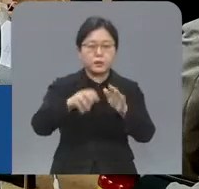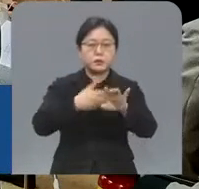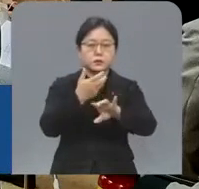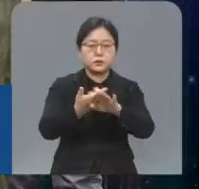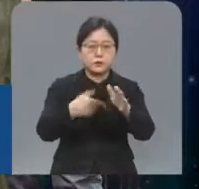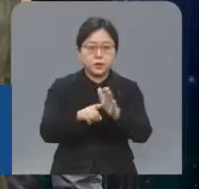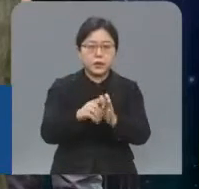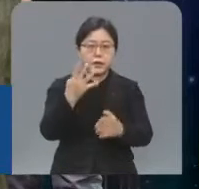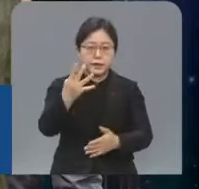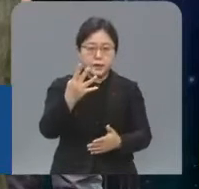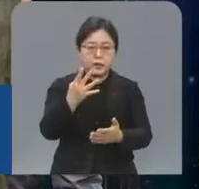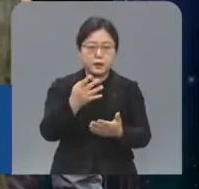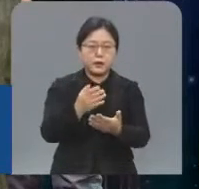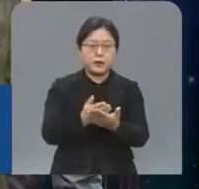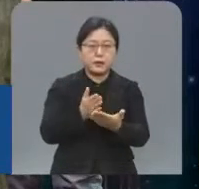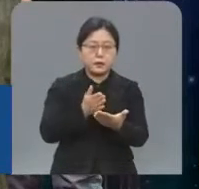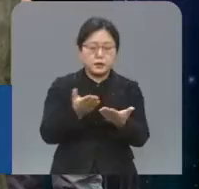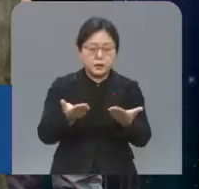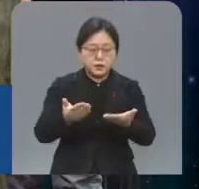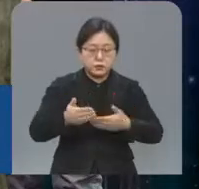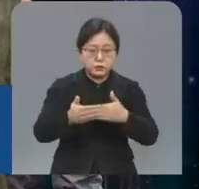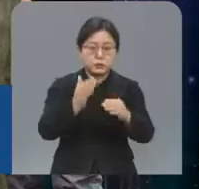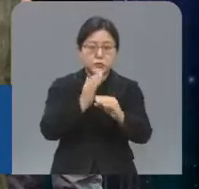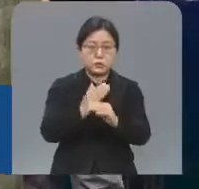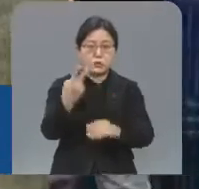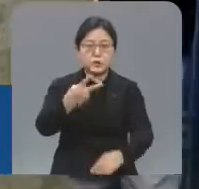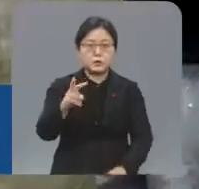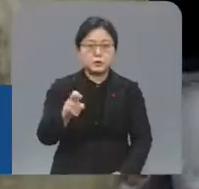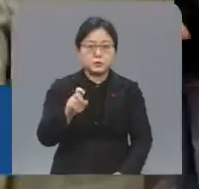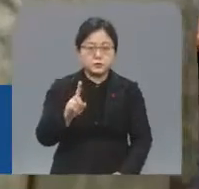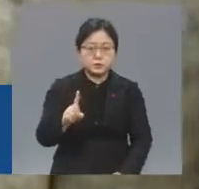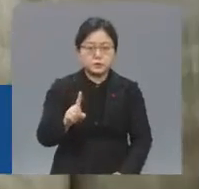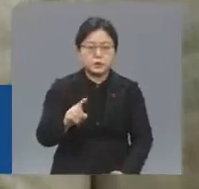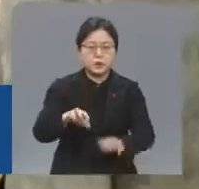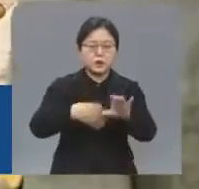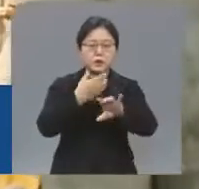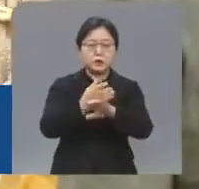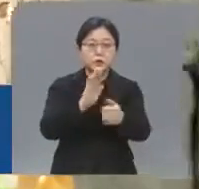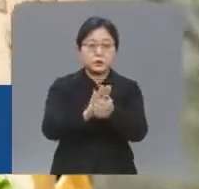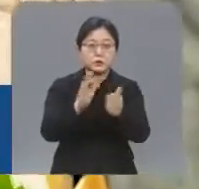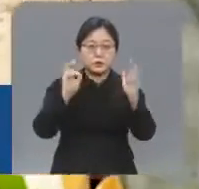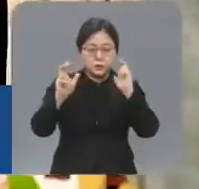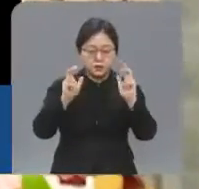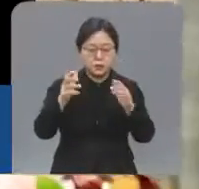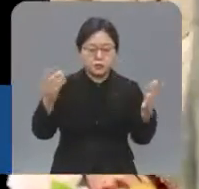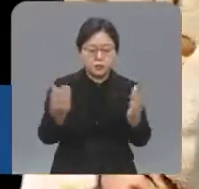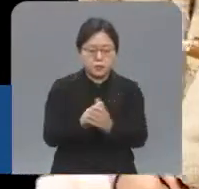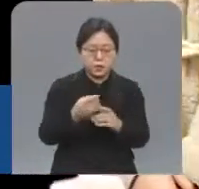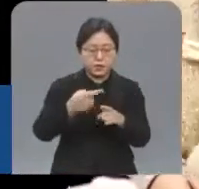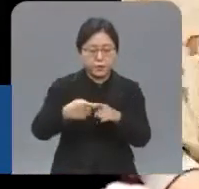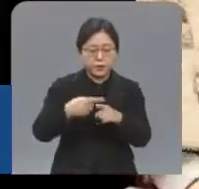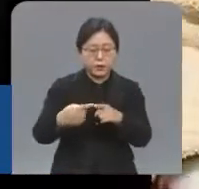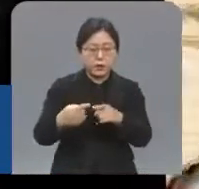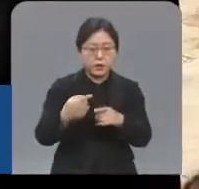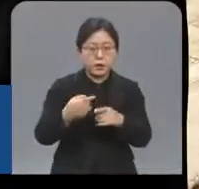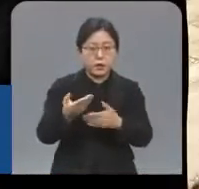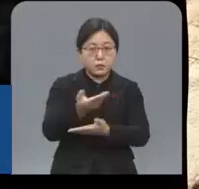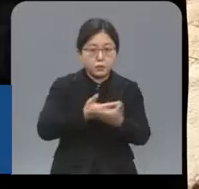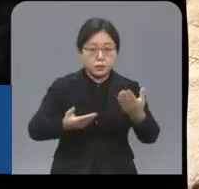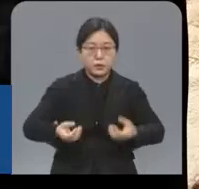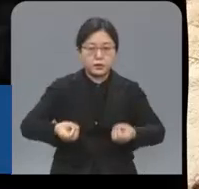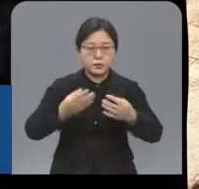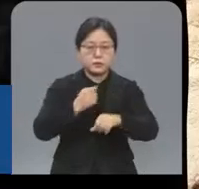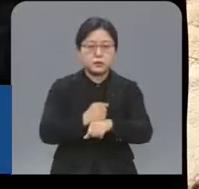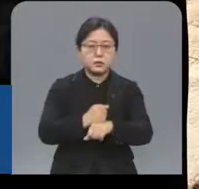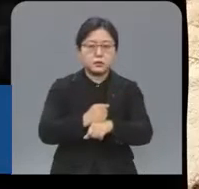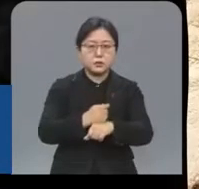4개 혁신 과제를 추진하고 있는 가운데 2021 학년도 혁신 지원 사업 종합 성과 공유 해 를 개최했습니다 이